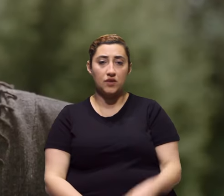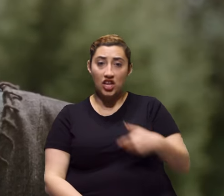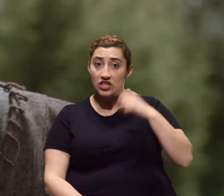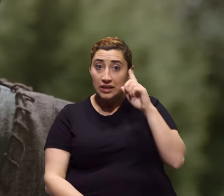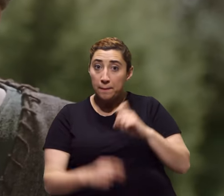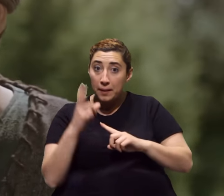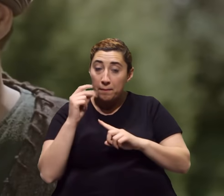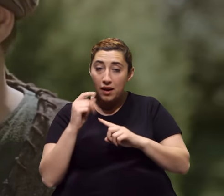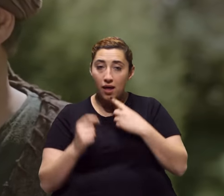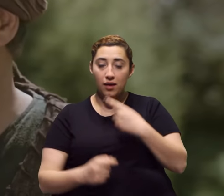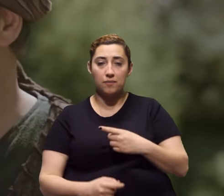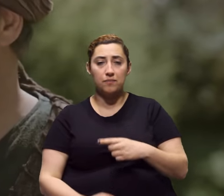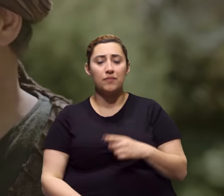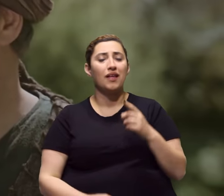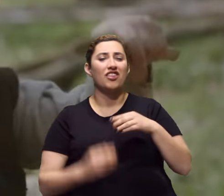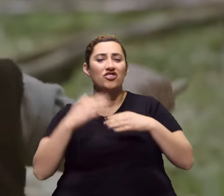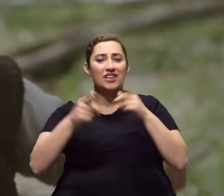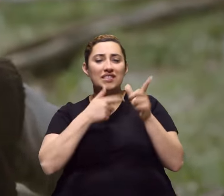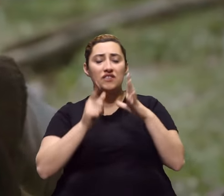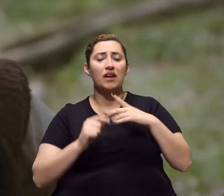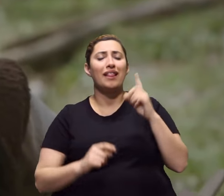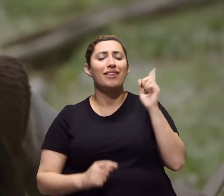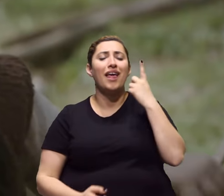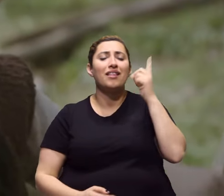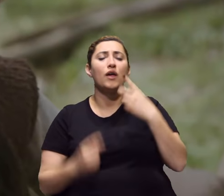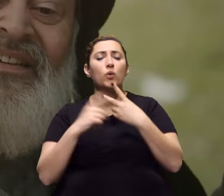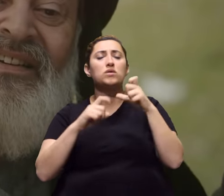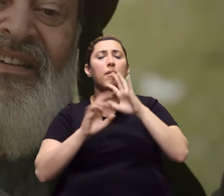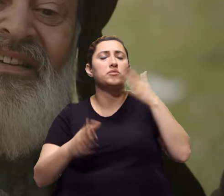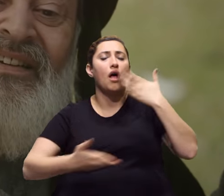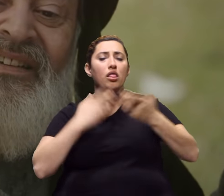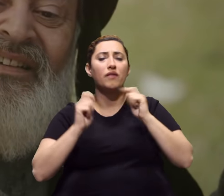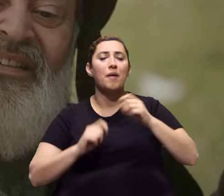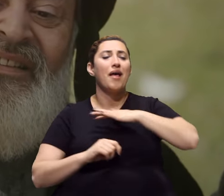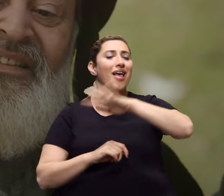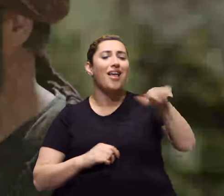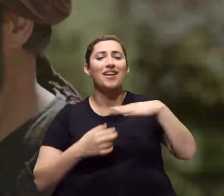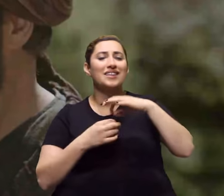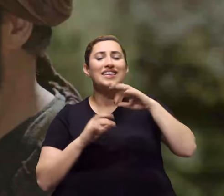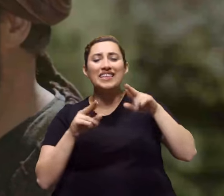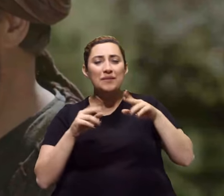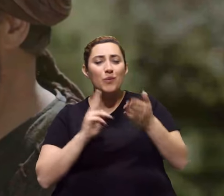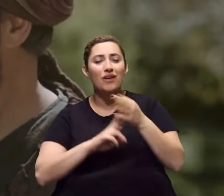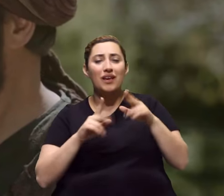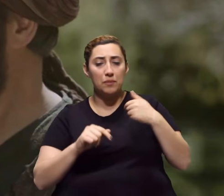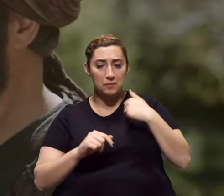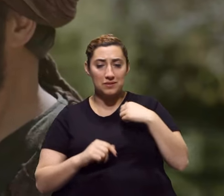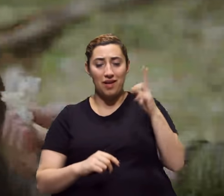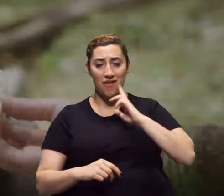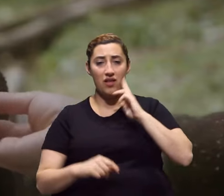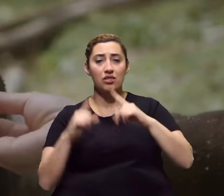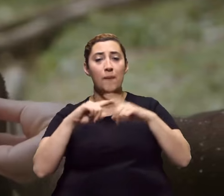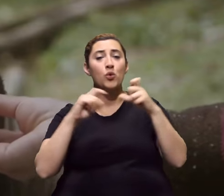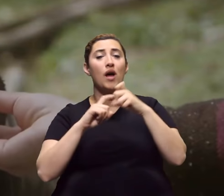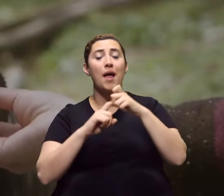Acıktın mı İbrahim? Bir bir anlatıverdi Yunus Emrem olan biteni. Her tarik gibi tarikimizin dahi pirimiz